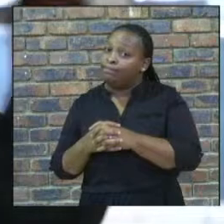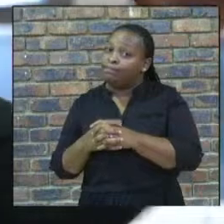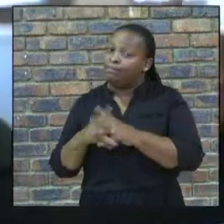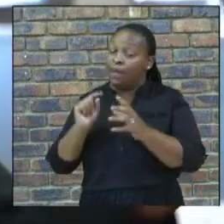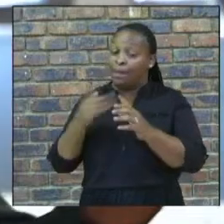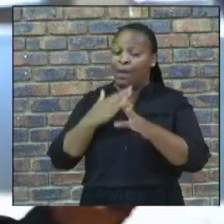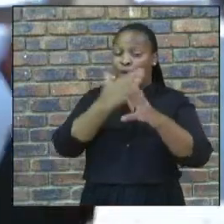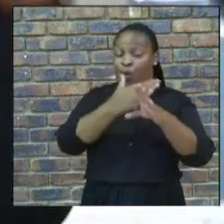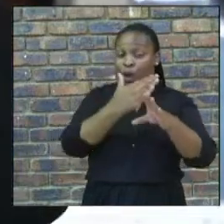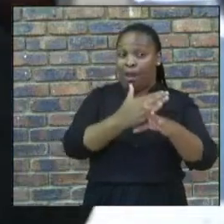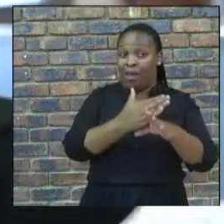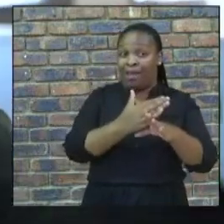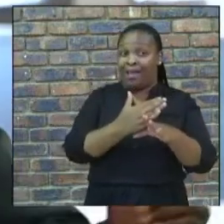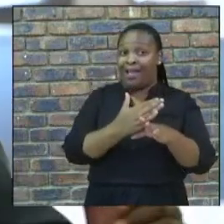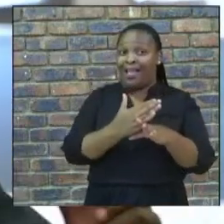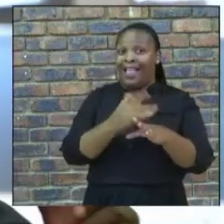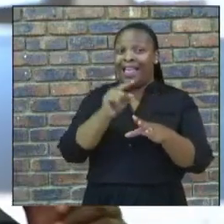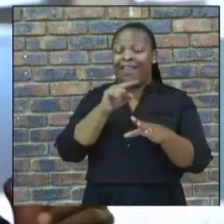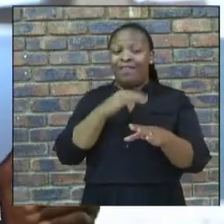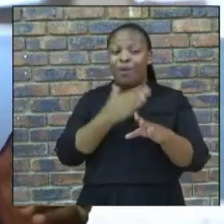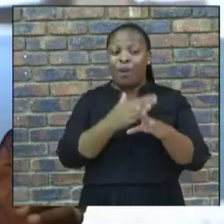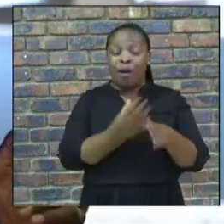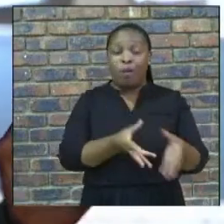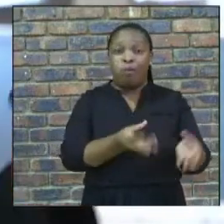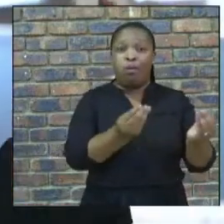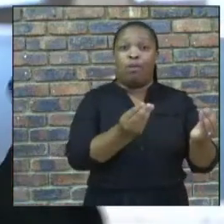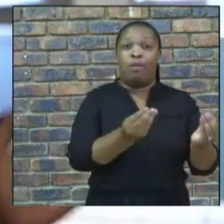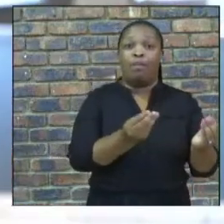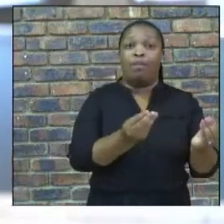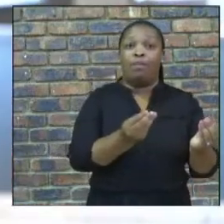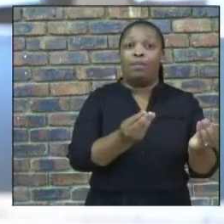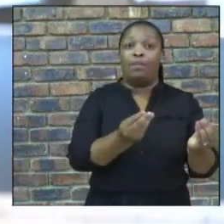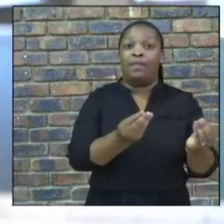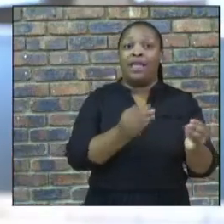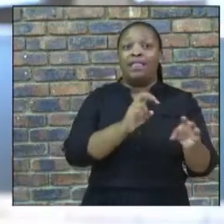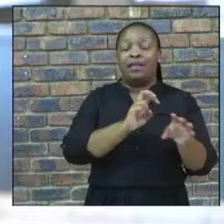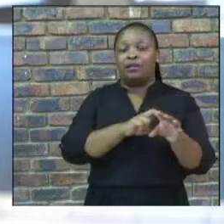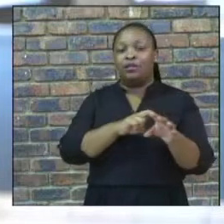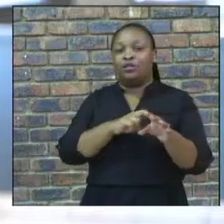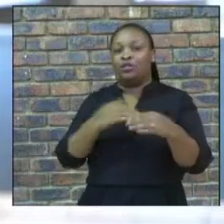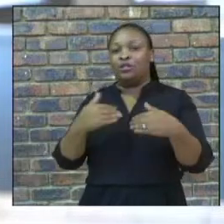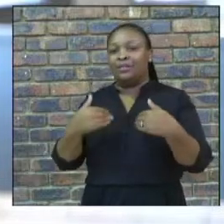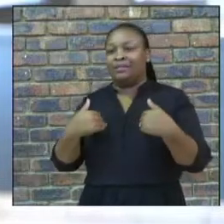kwemibereko abayikereya baqalelwe phasi,